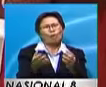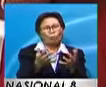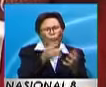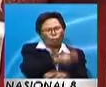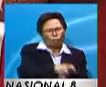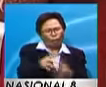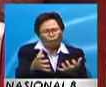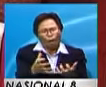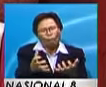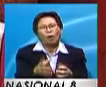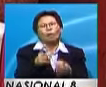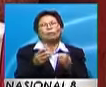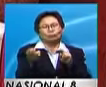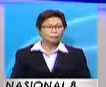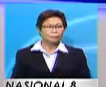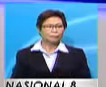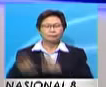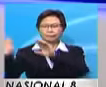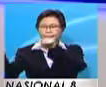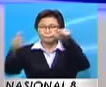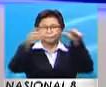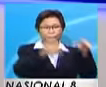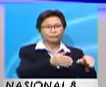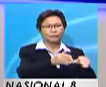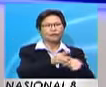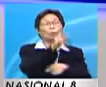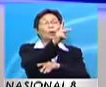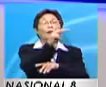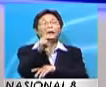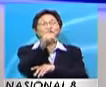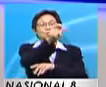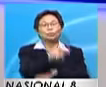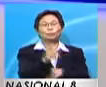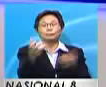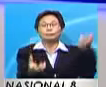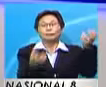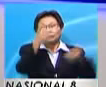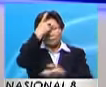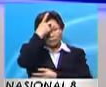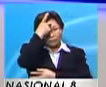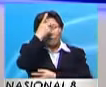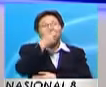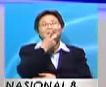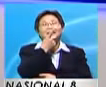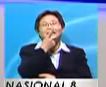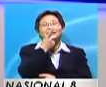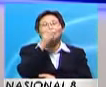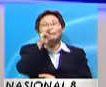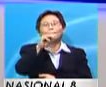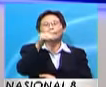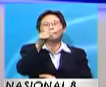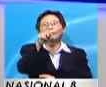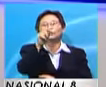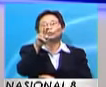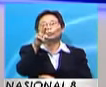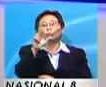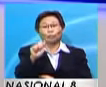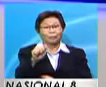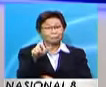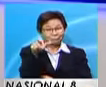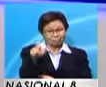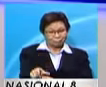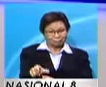samsjng Tiwi satu dabrolex ke call konsol caluby andato jatin mastura malaysia.zip